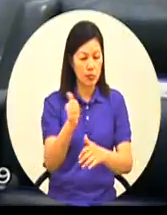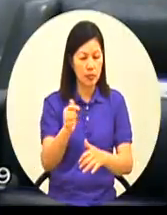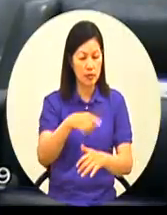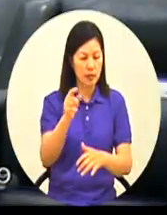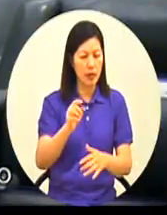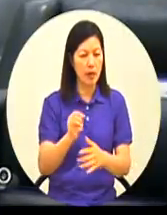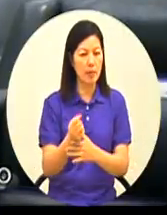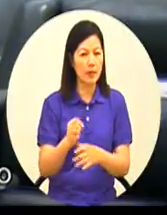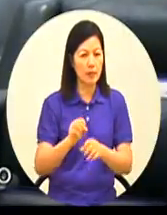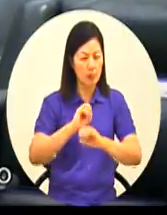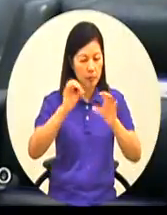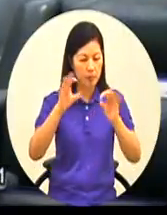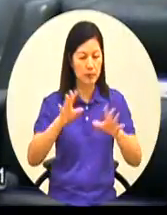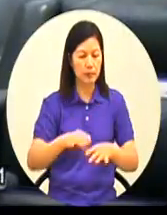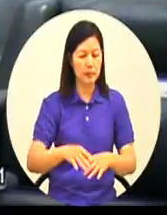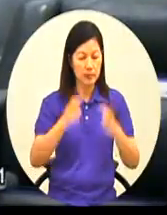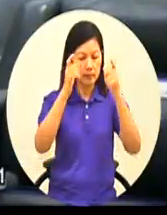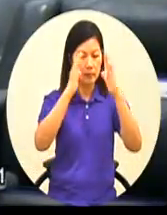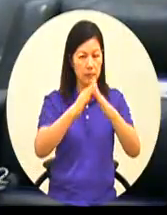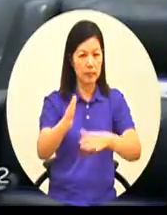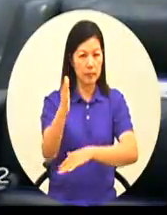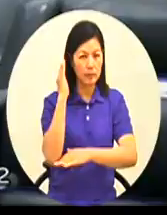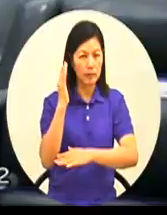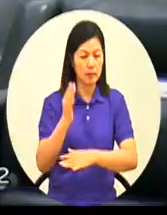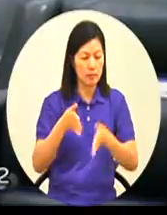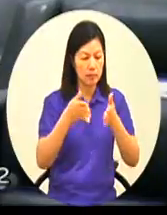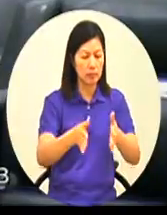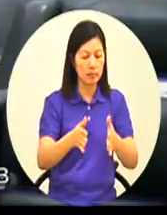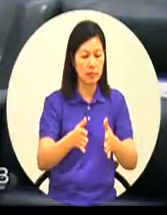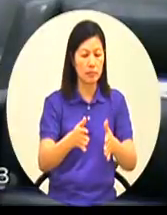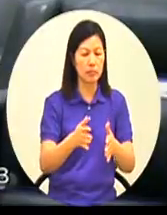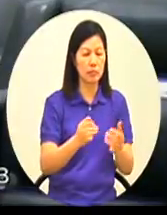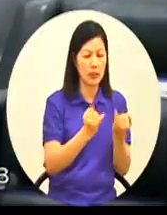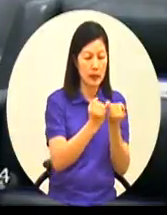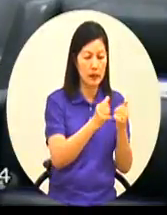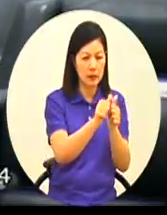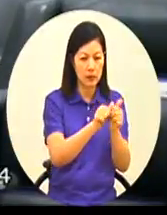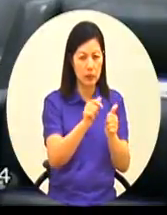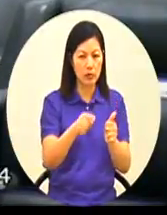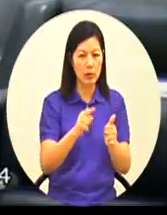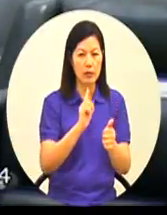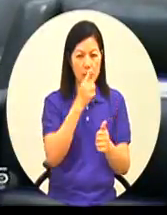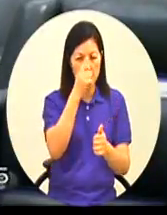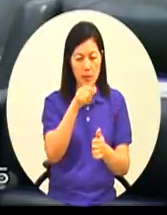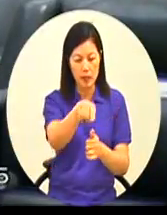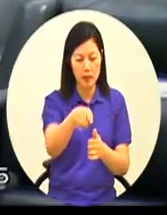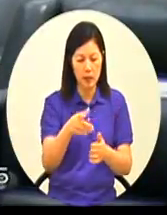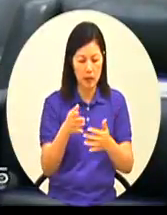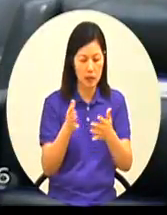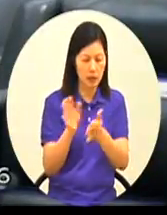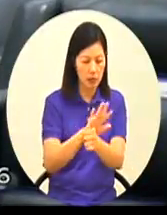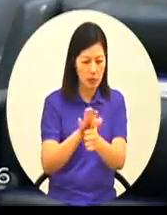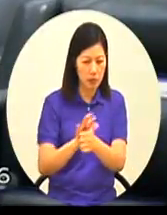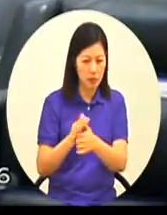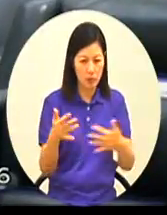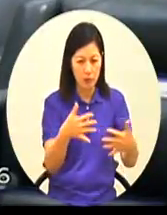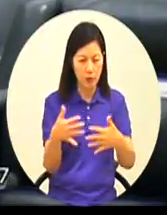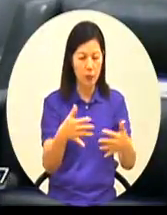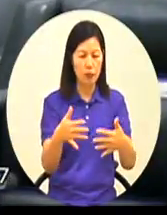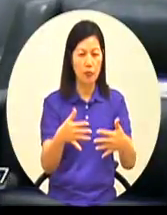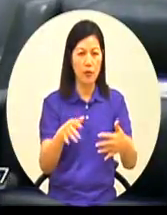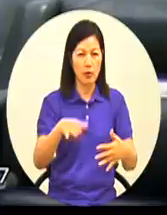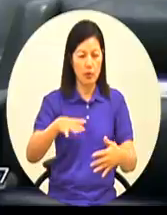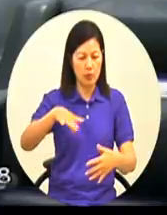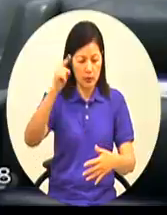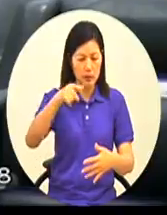府能够有一个针对同志跟多元性别的单一对话窗口。那我想这个单一对话窗口，从我第一